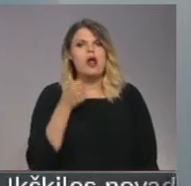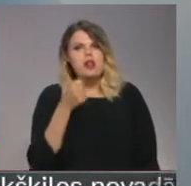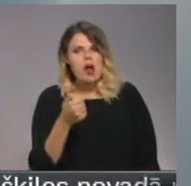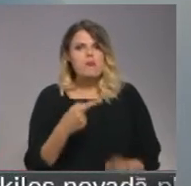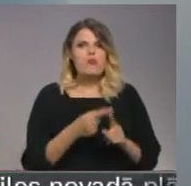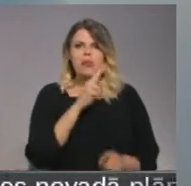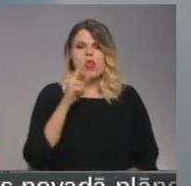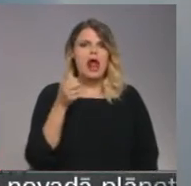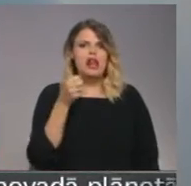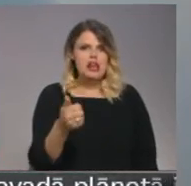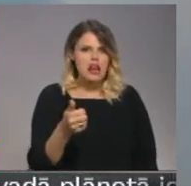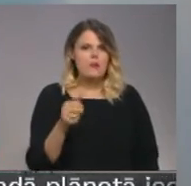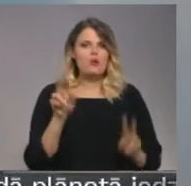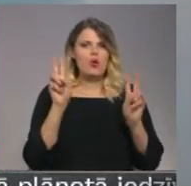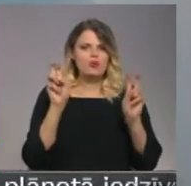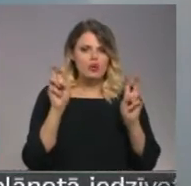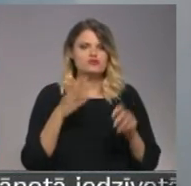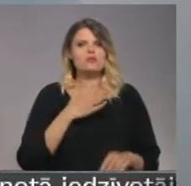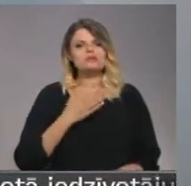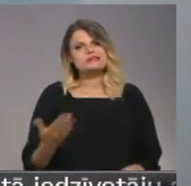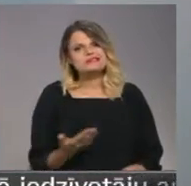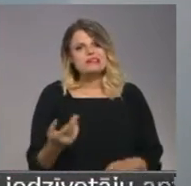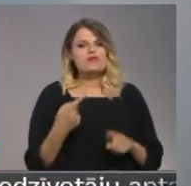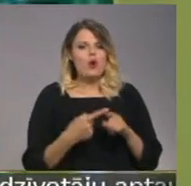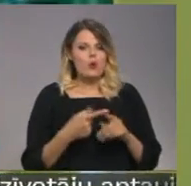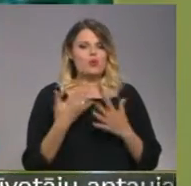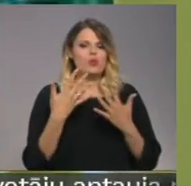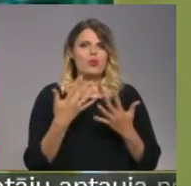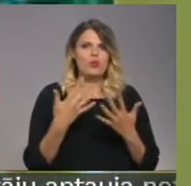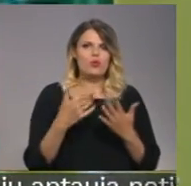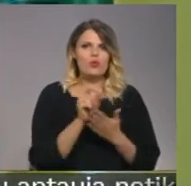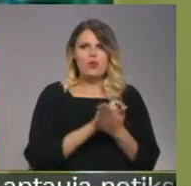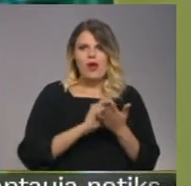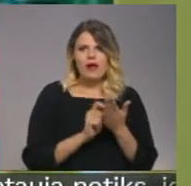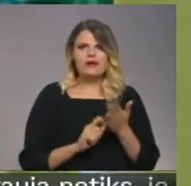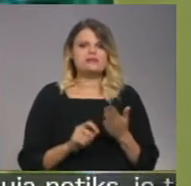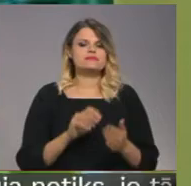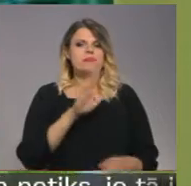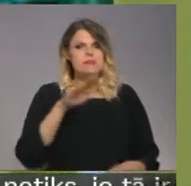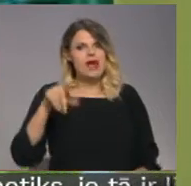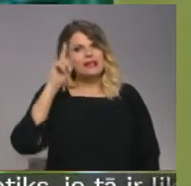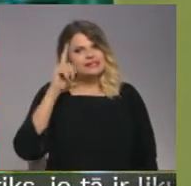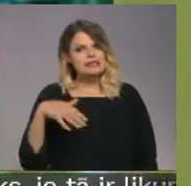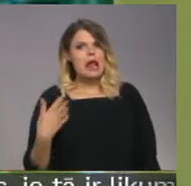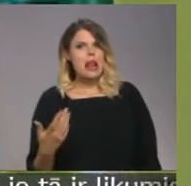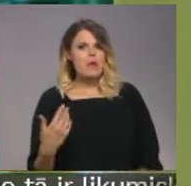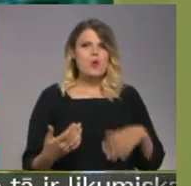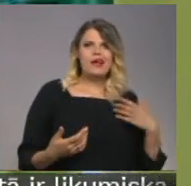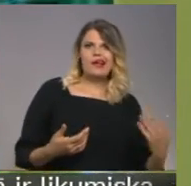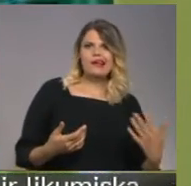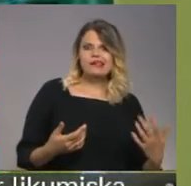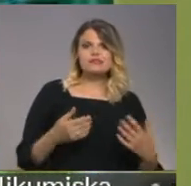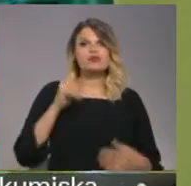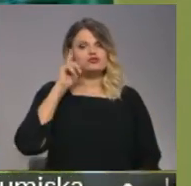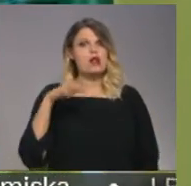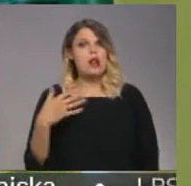Nalobo. Nosaukums tajā aizgūts no dzīves un apzīmē rokas. Nav visad bērni zinā lobo i kreiso. Jam ir vieglāk saprast, ja ir lobo, tad